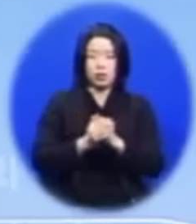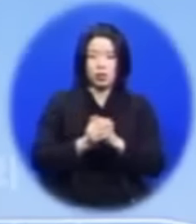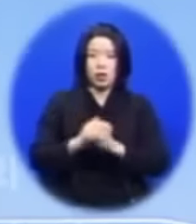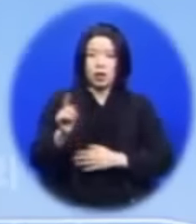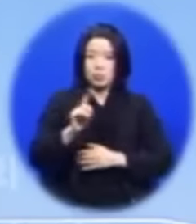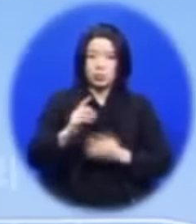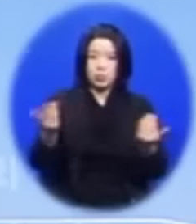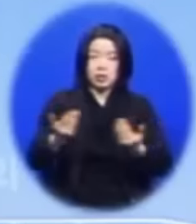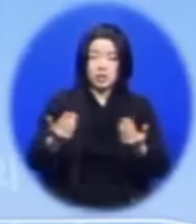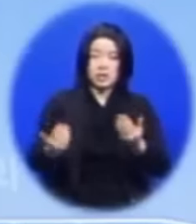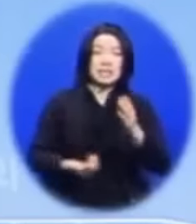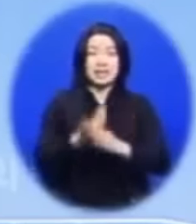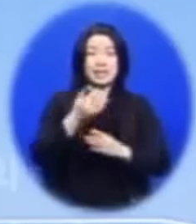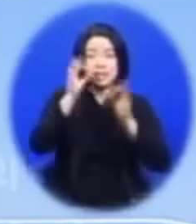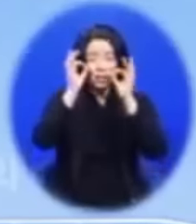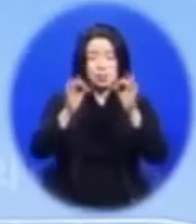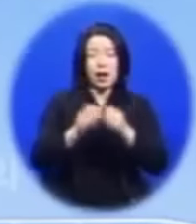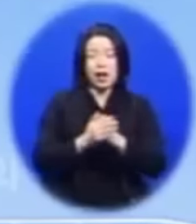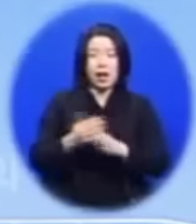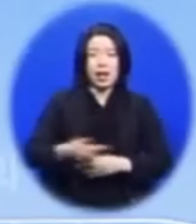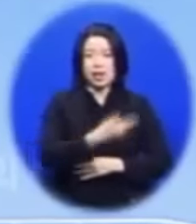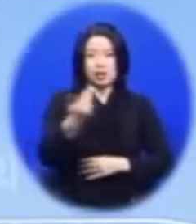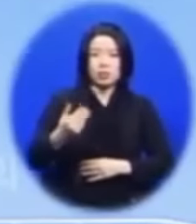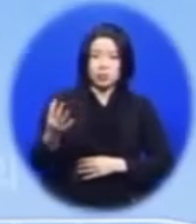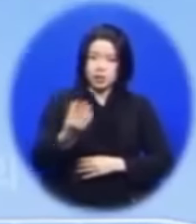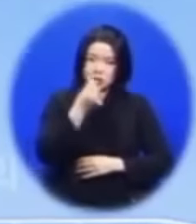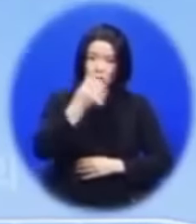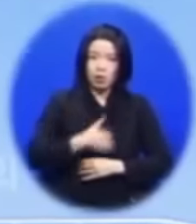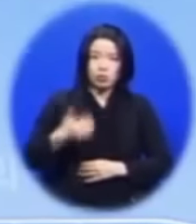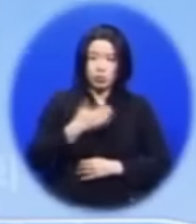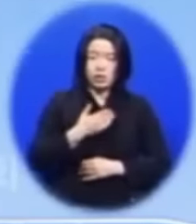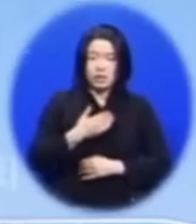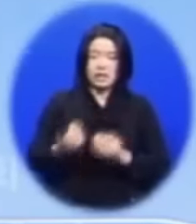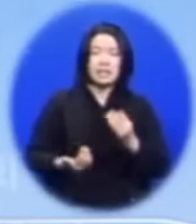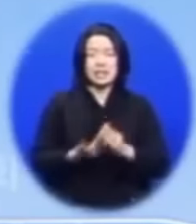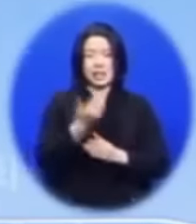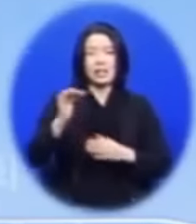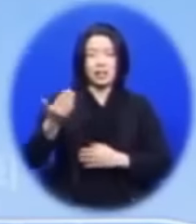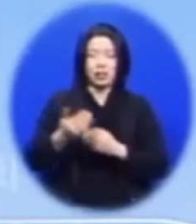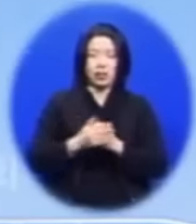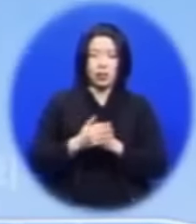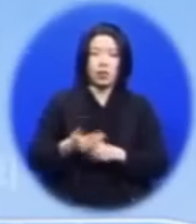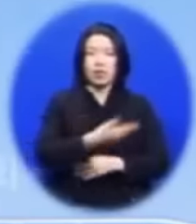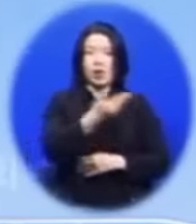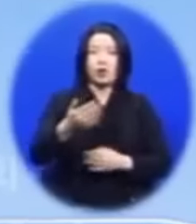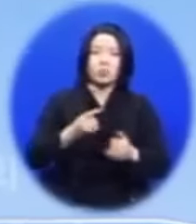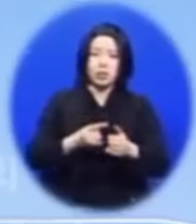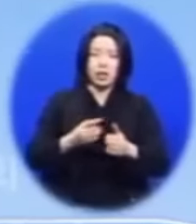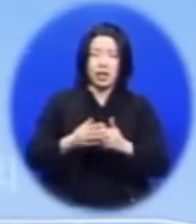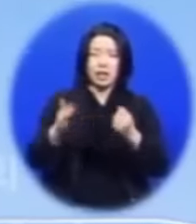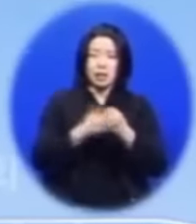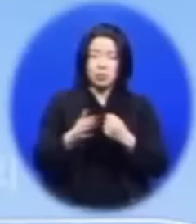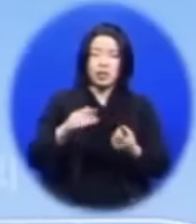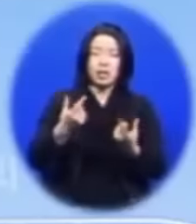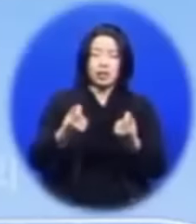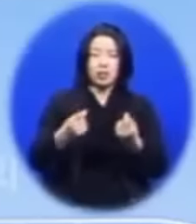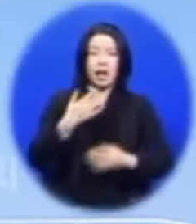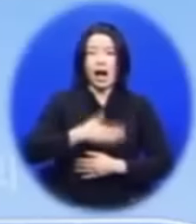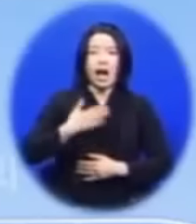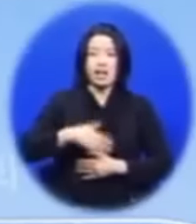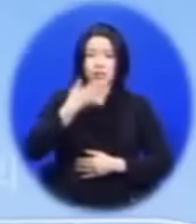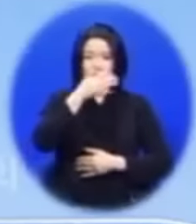보세요 여러분에게 성육신이 일어나네요 여러분에게 그래서 알게 됩니다 아